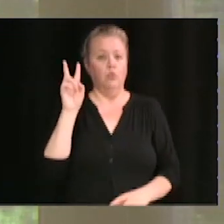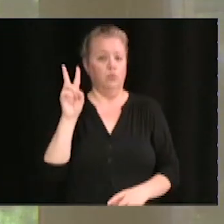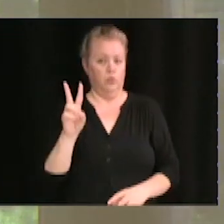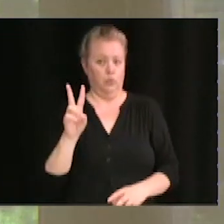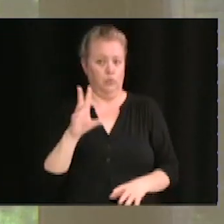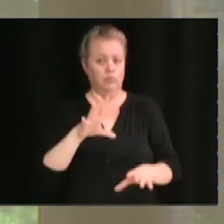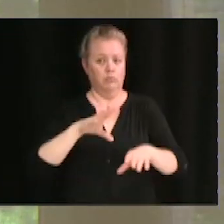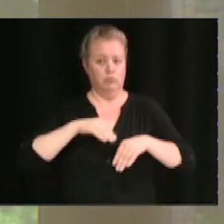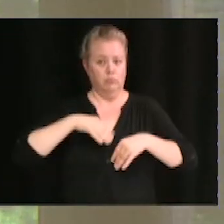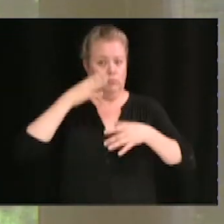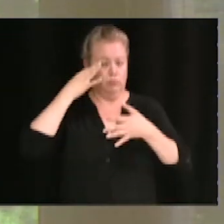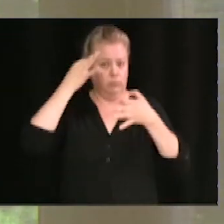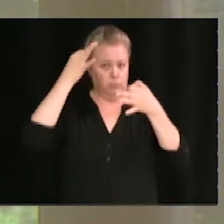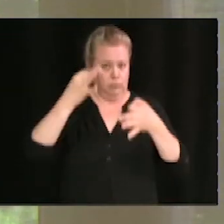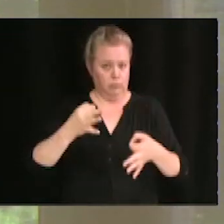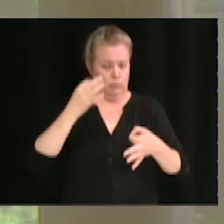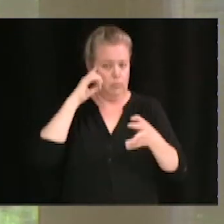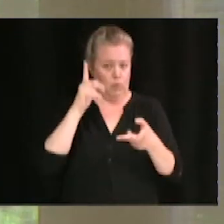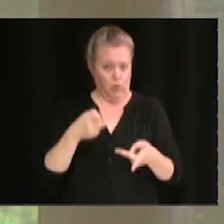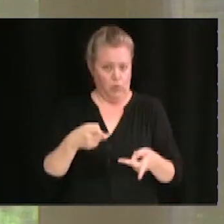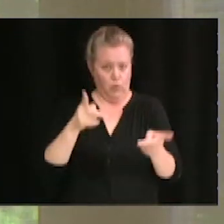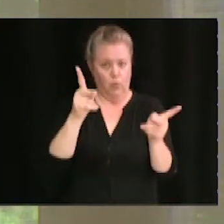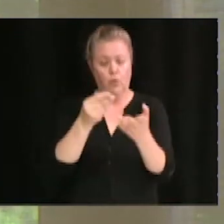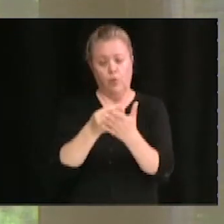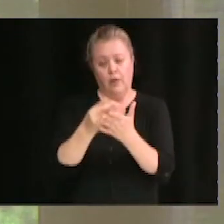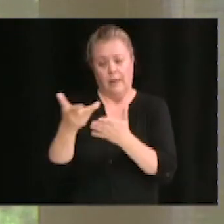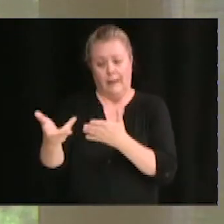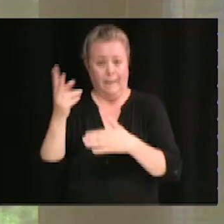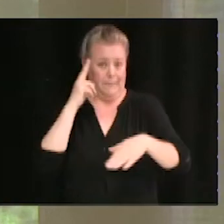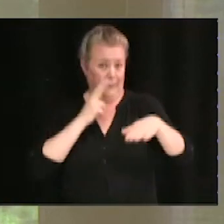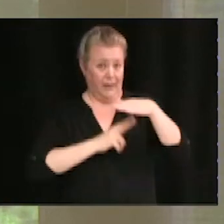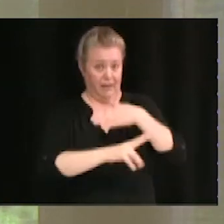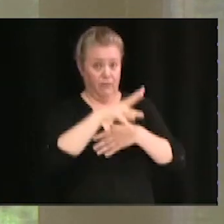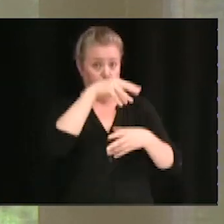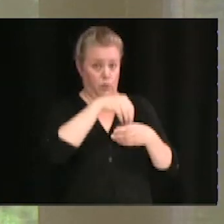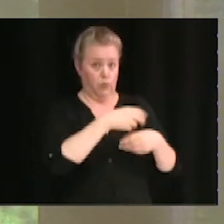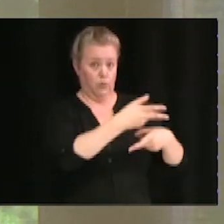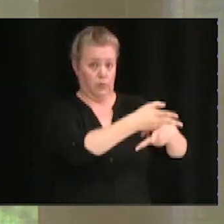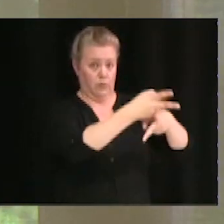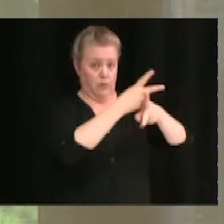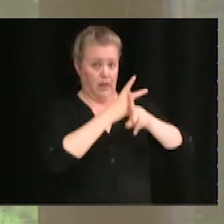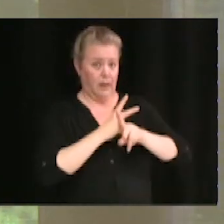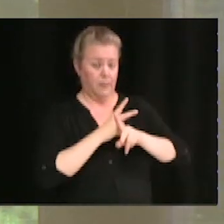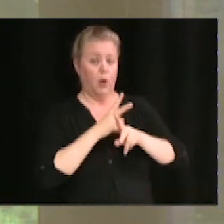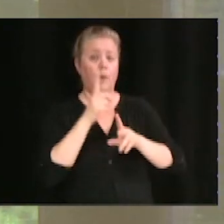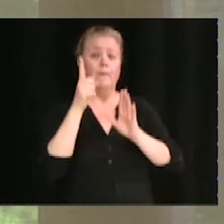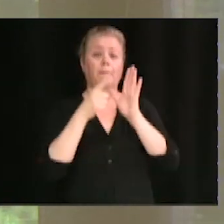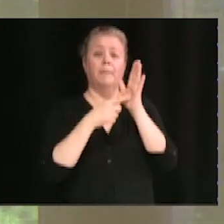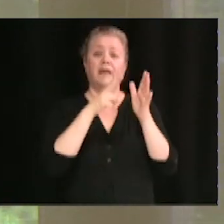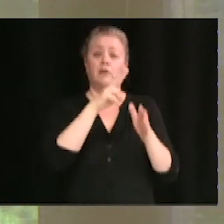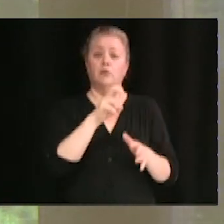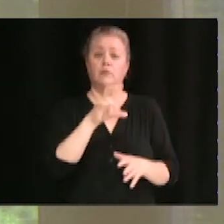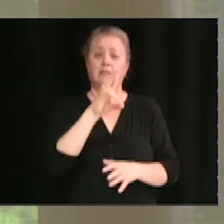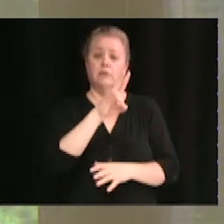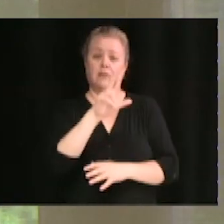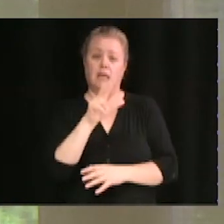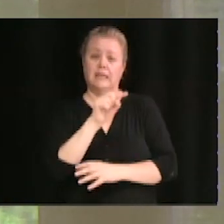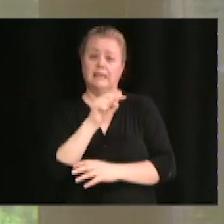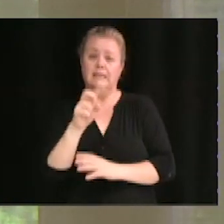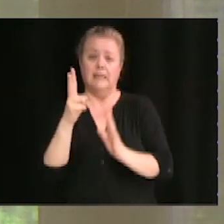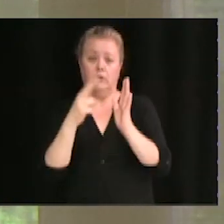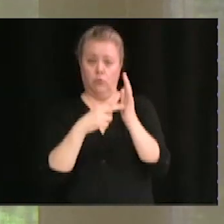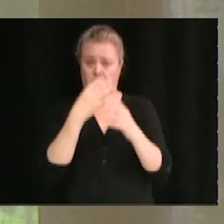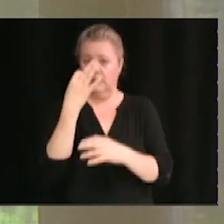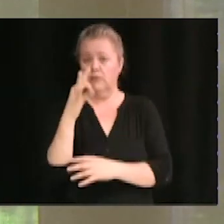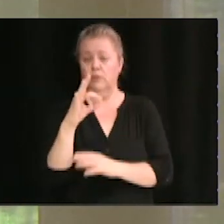résolution autorisant une dépense prévue au règlement d'emprunt numéro 1273-2019,